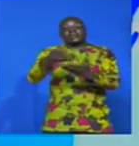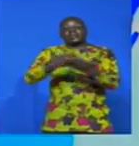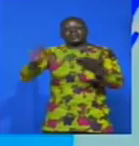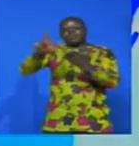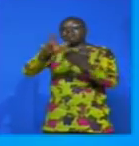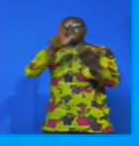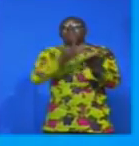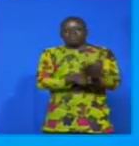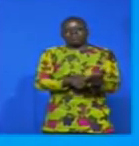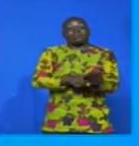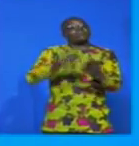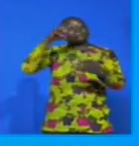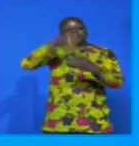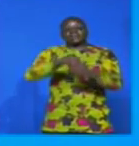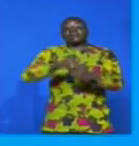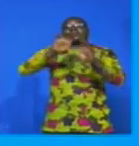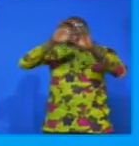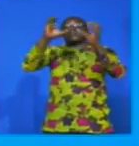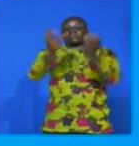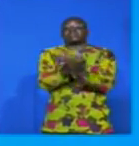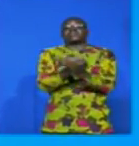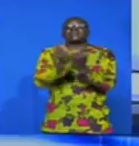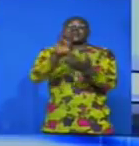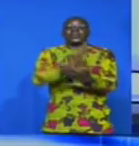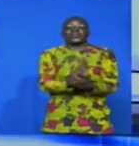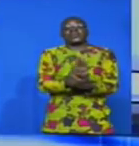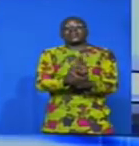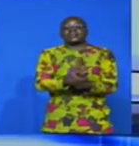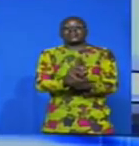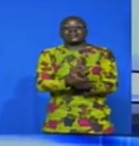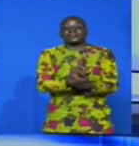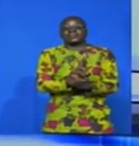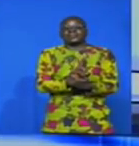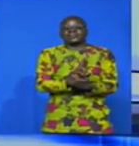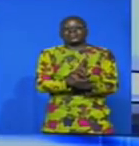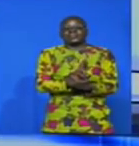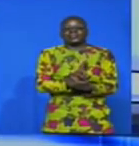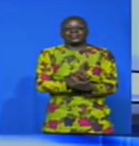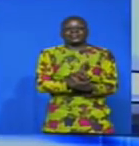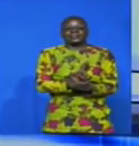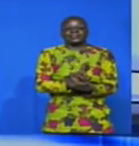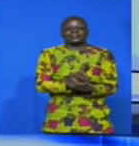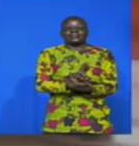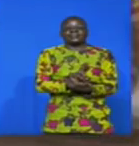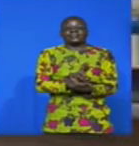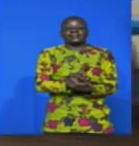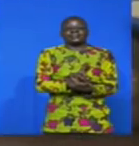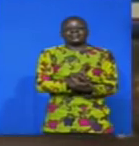de l'espace communautaire. Reportage Pawadrogo Janzongo, Mumuni Soubega.